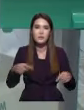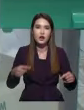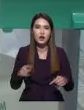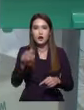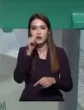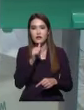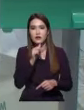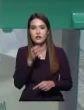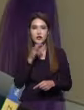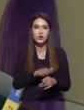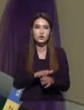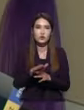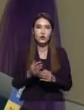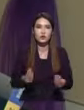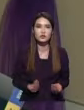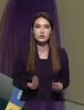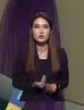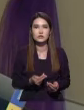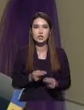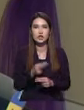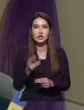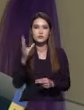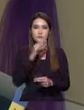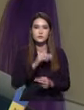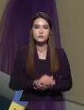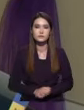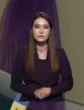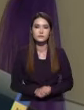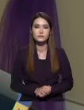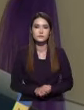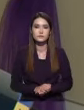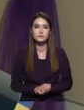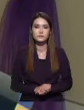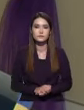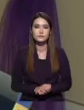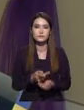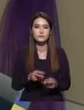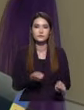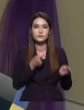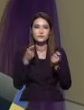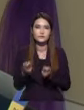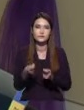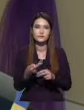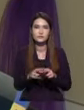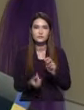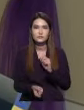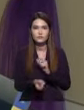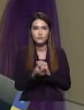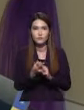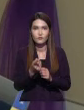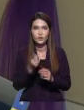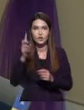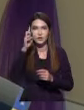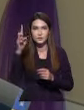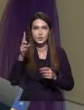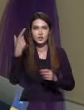бұрын тууына әсер етеді. Әйел кісілердің зиянды әдеттері, темекі шегуді жетегінде, сонда зиянды әдеттер негізгі